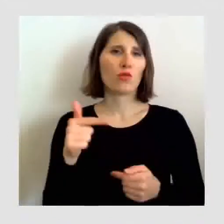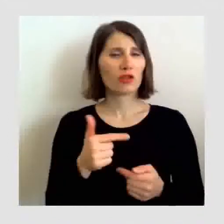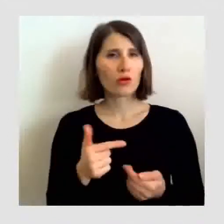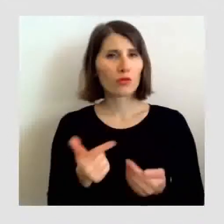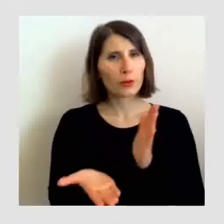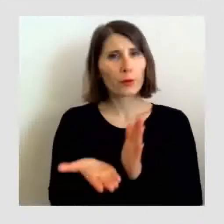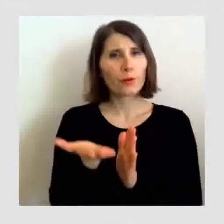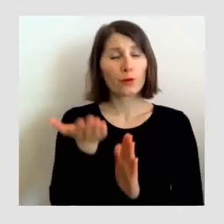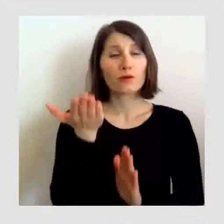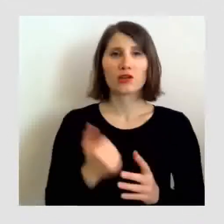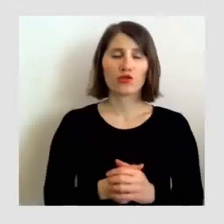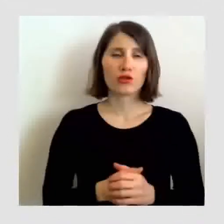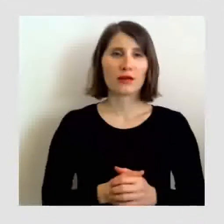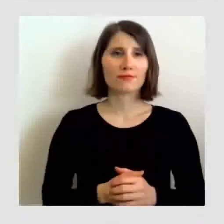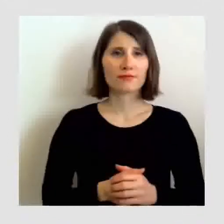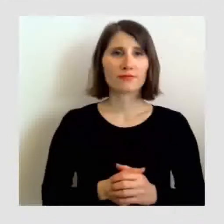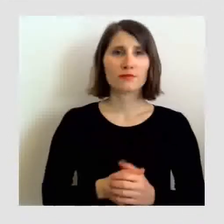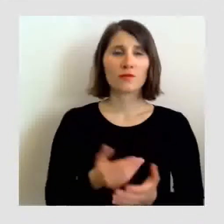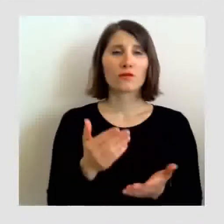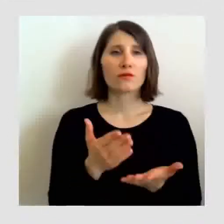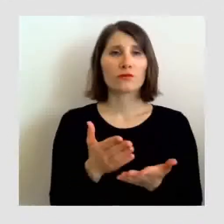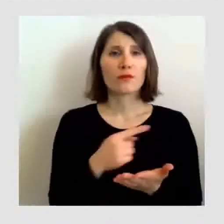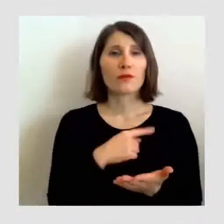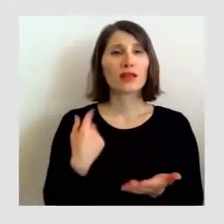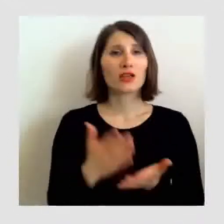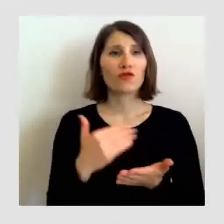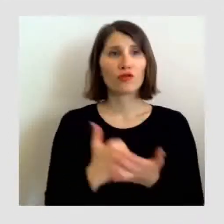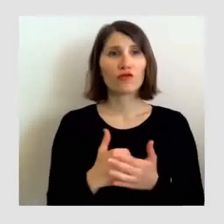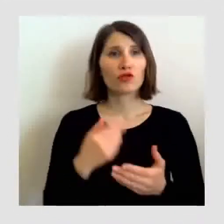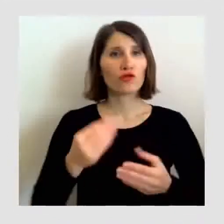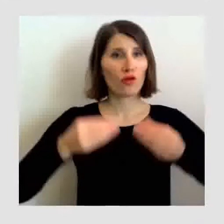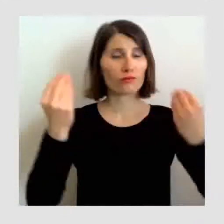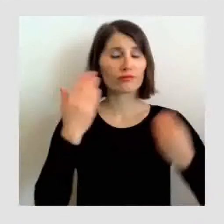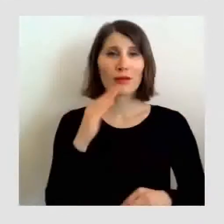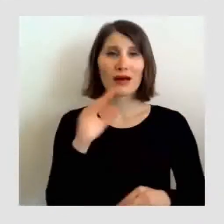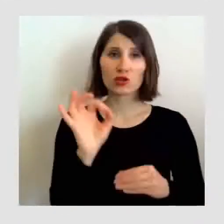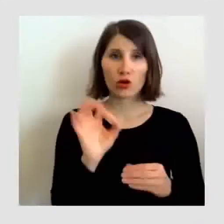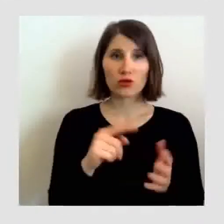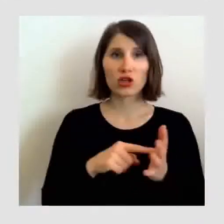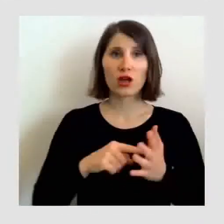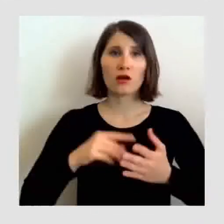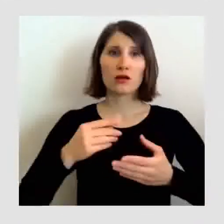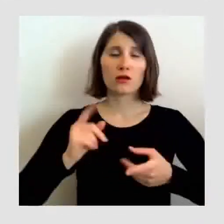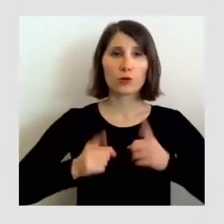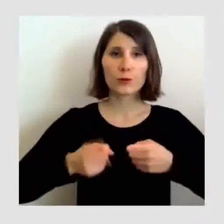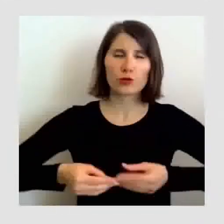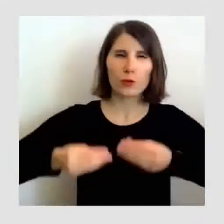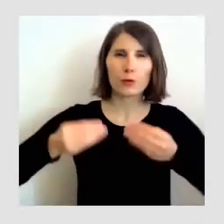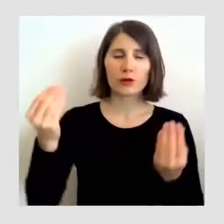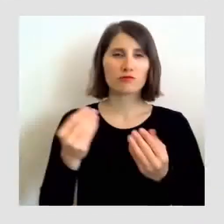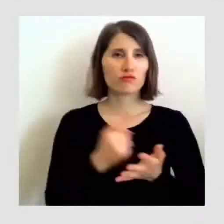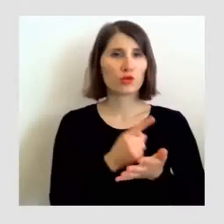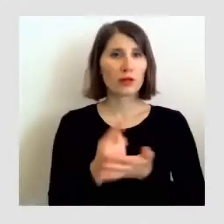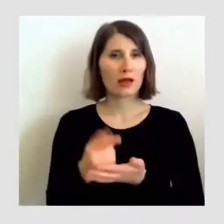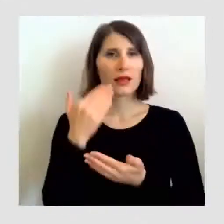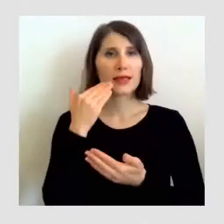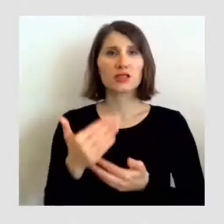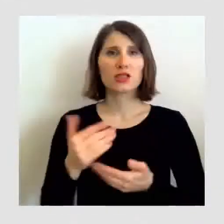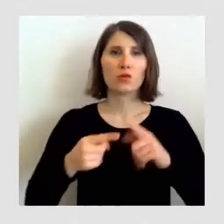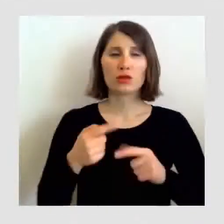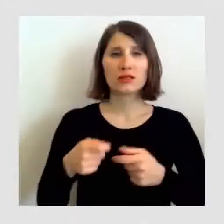zwiększona. Proszę Państwa, na terenie województwa dolnośląskiego, które rozwija się bardzo dobrze, jest jednym z najbardziej dynamicznie rozwijających się województw dzięki m.in.